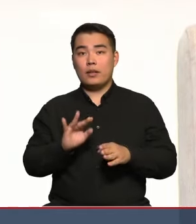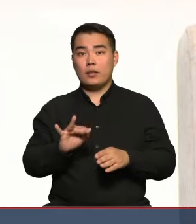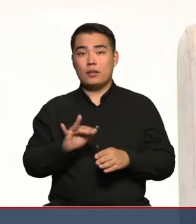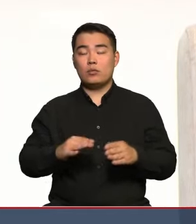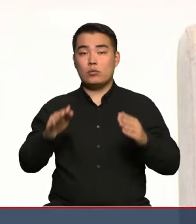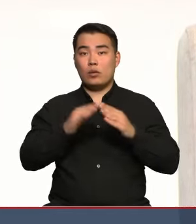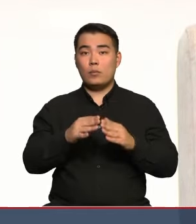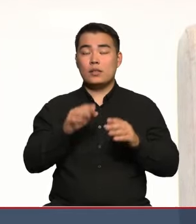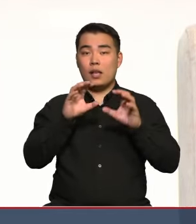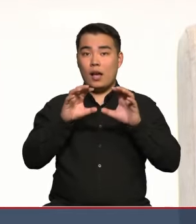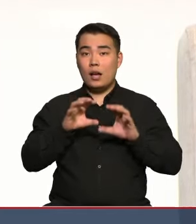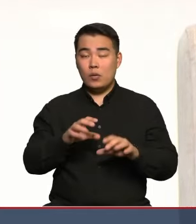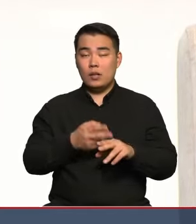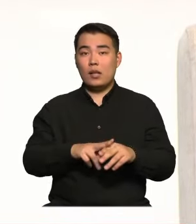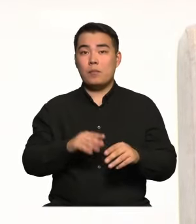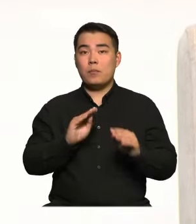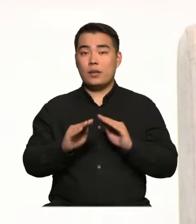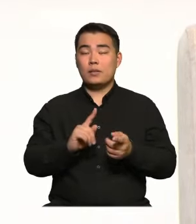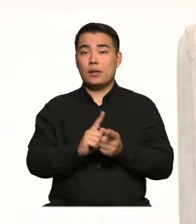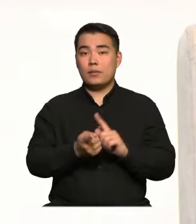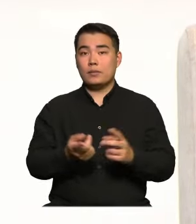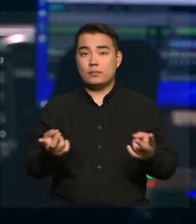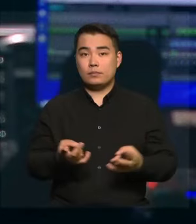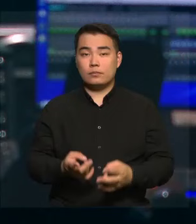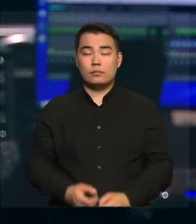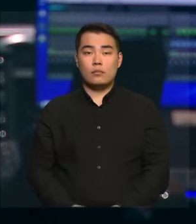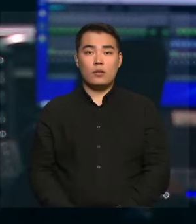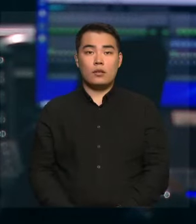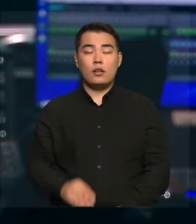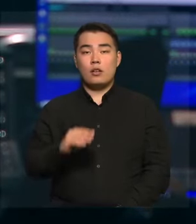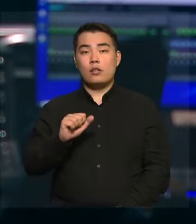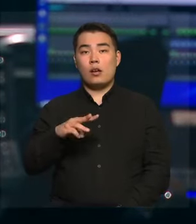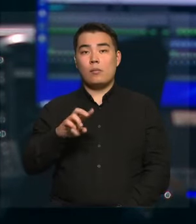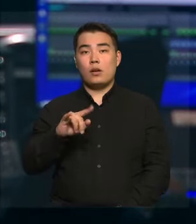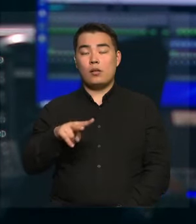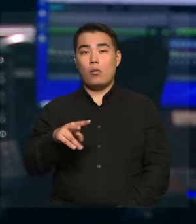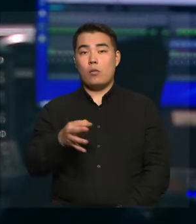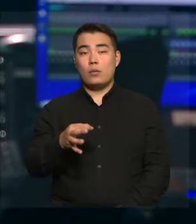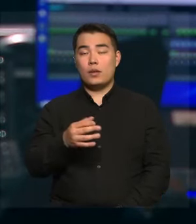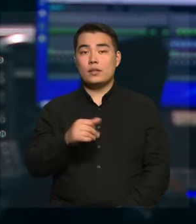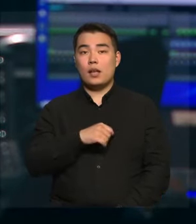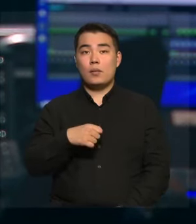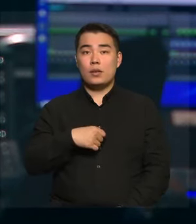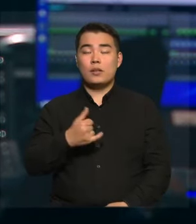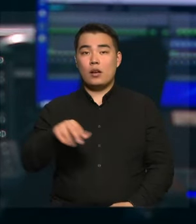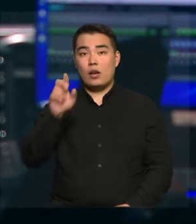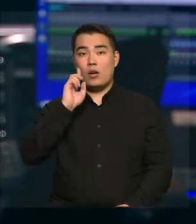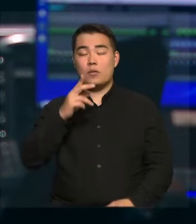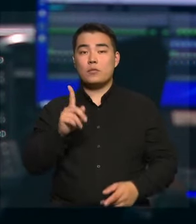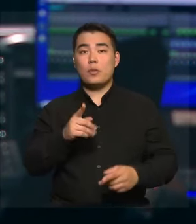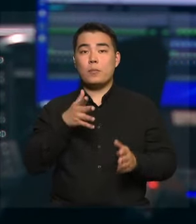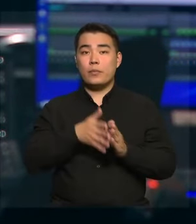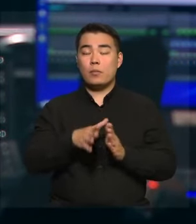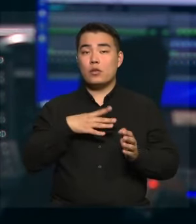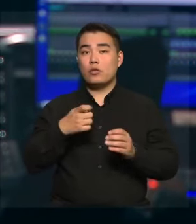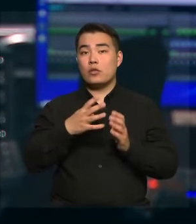үй қатынастары туралы заңға тиісті өзгерістер енгізу қажет. Жамбыл облысында мемлекет қазынасына негізі жұмсалған